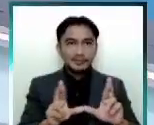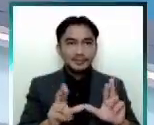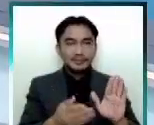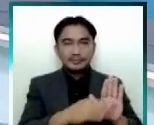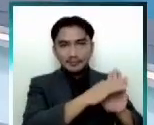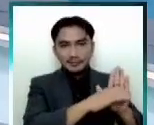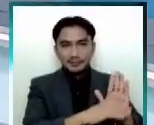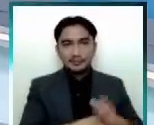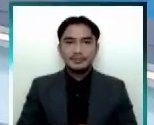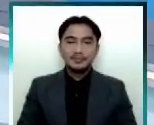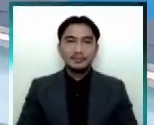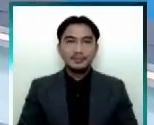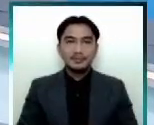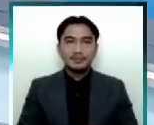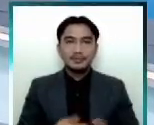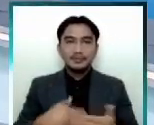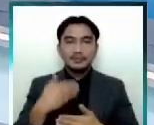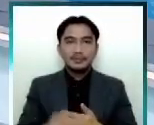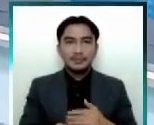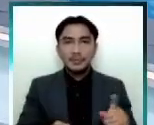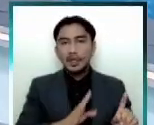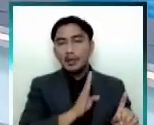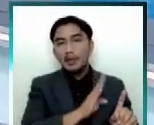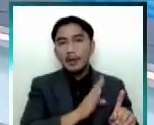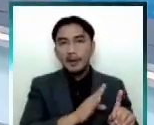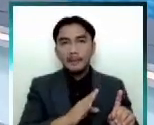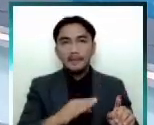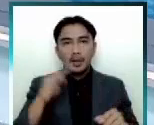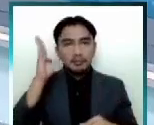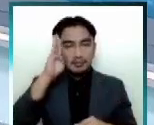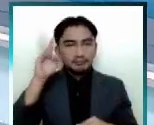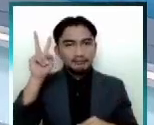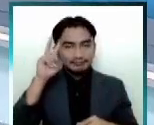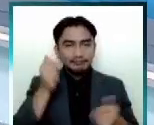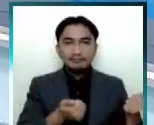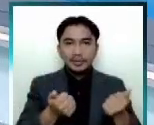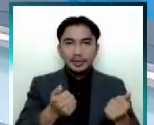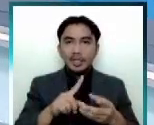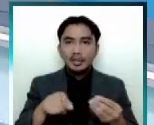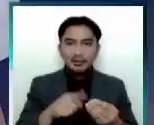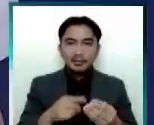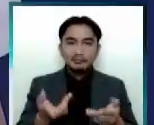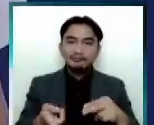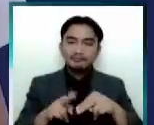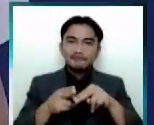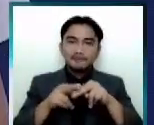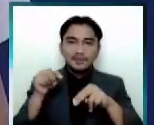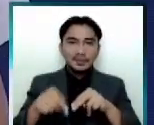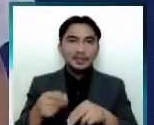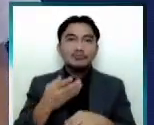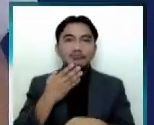Inilahad ng Marcos Administration ang kanilang mga plano para palakasin ang produksyon ng asin sa bansa. Sa pahayag ng Office of the